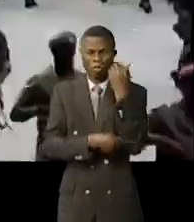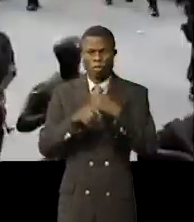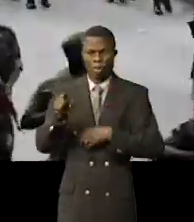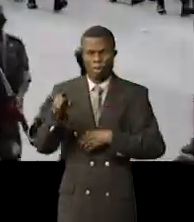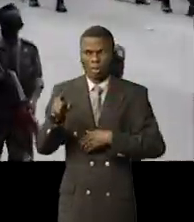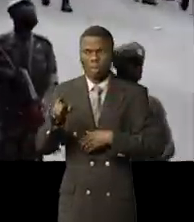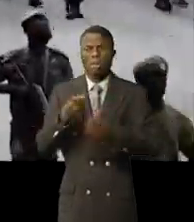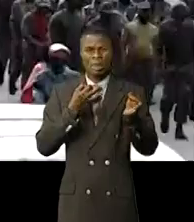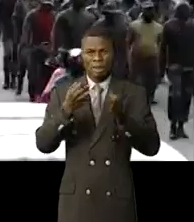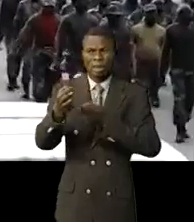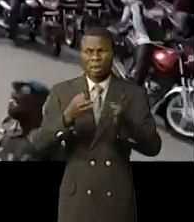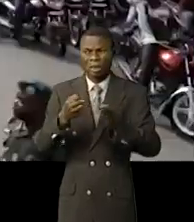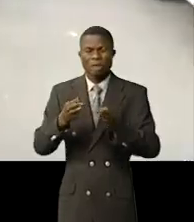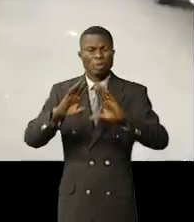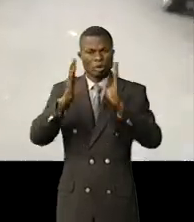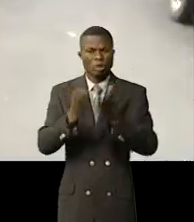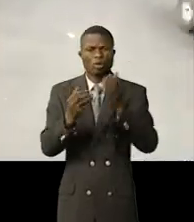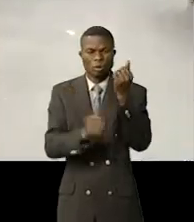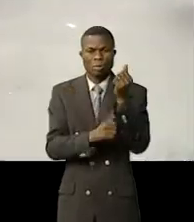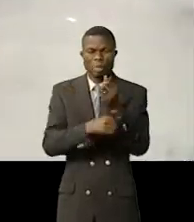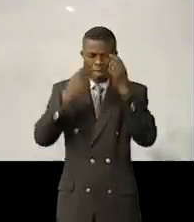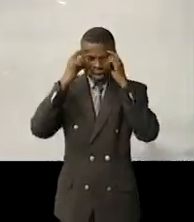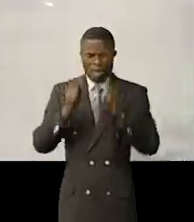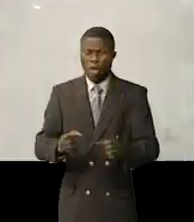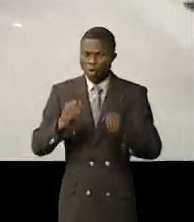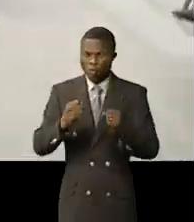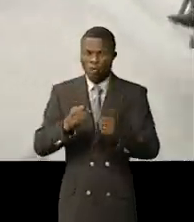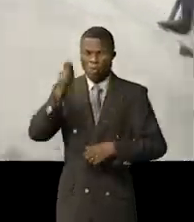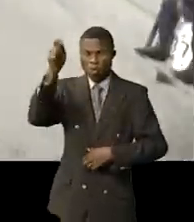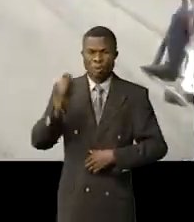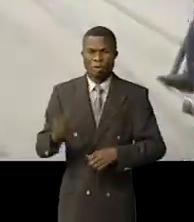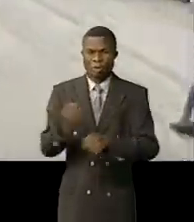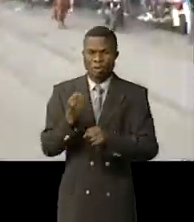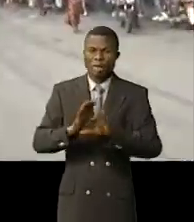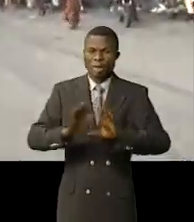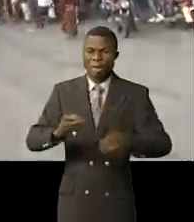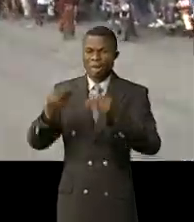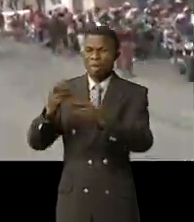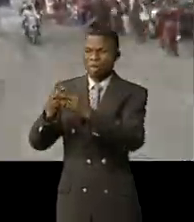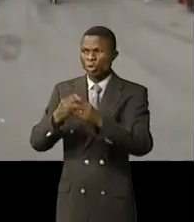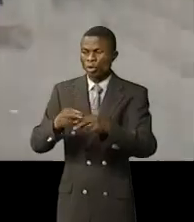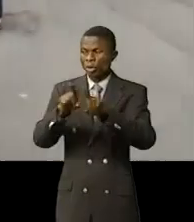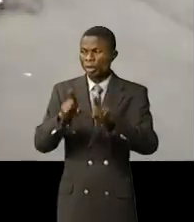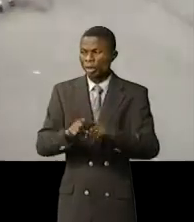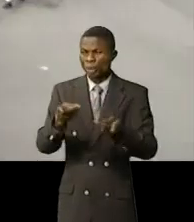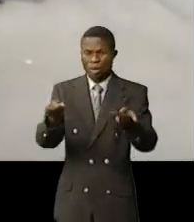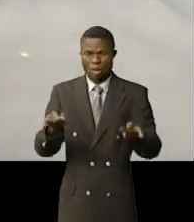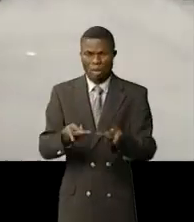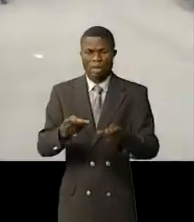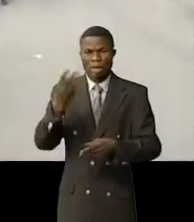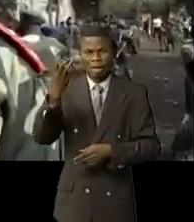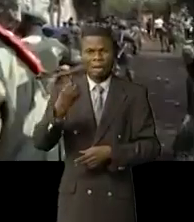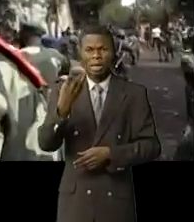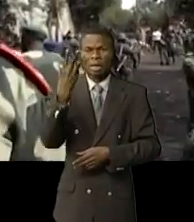fer, mais aussi rassuré à cette dernière qu'elle a une armée et une police capable de la sécuriser, nous explique ici le commandant 34e